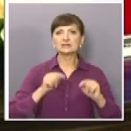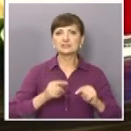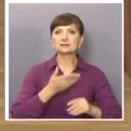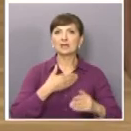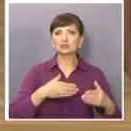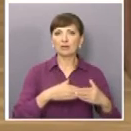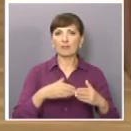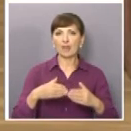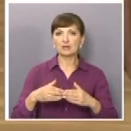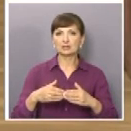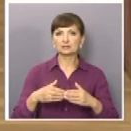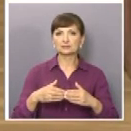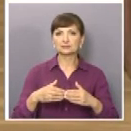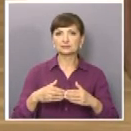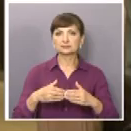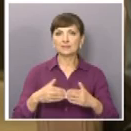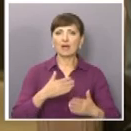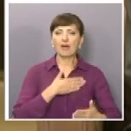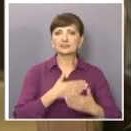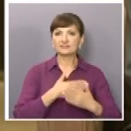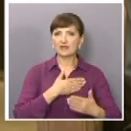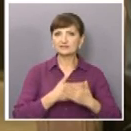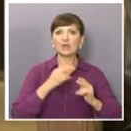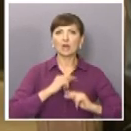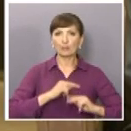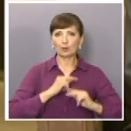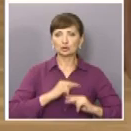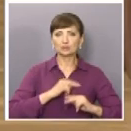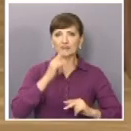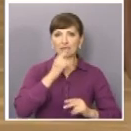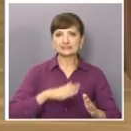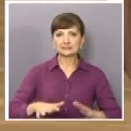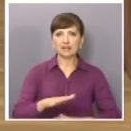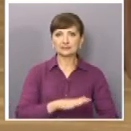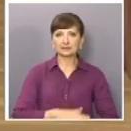компании все активнее и активнее работают на казахстанском рынке.